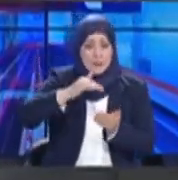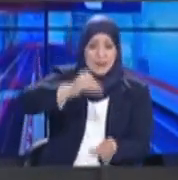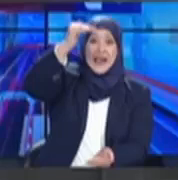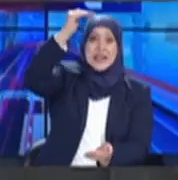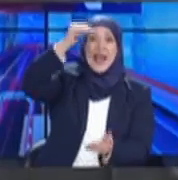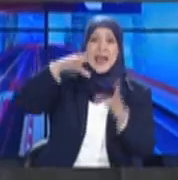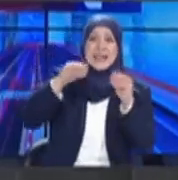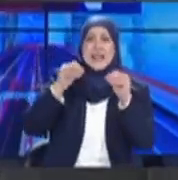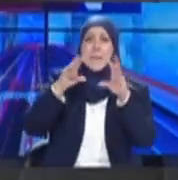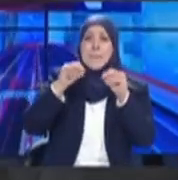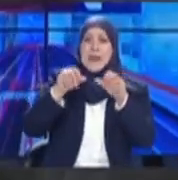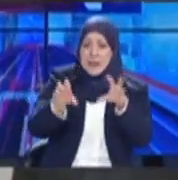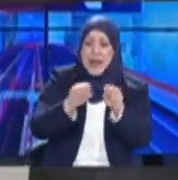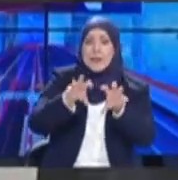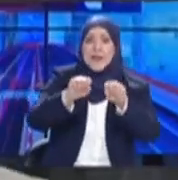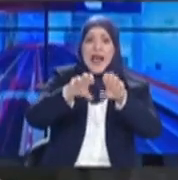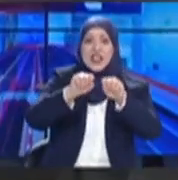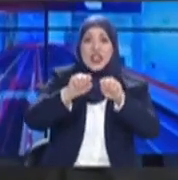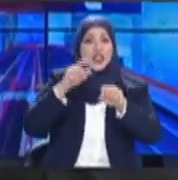يعني السوق